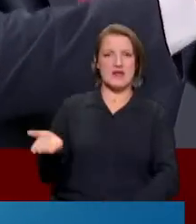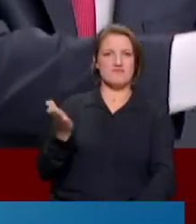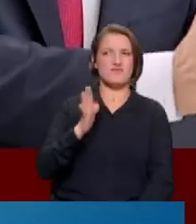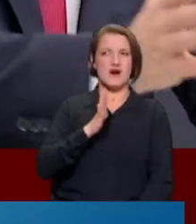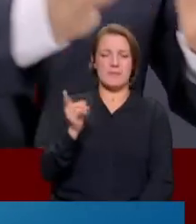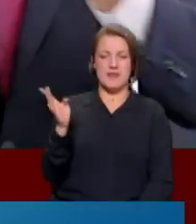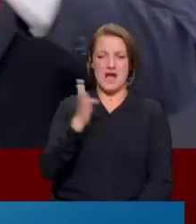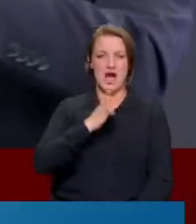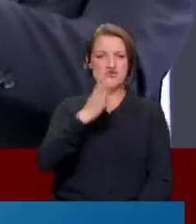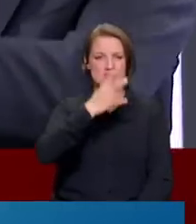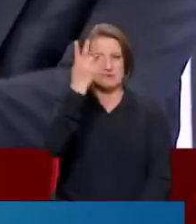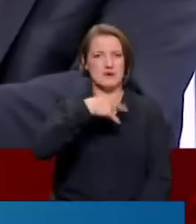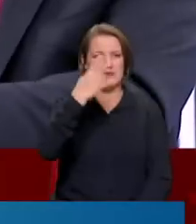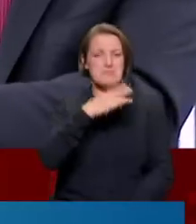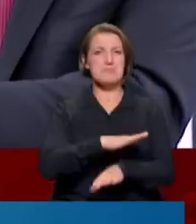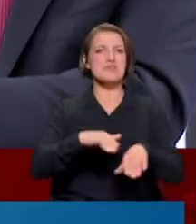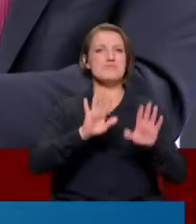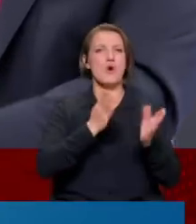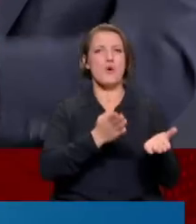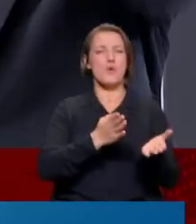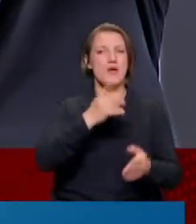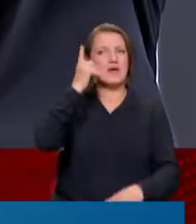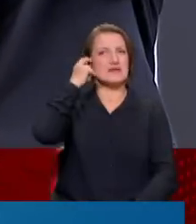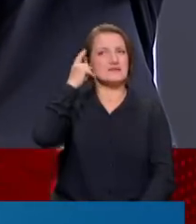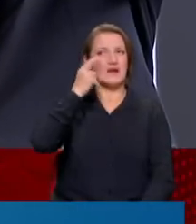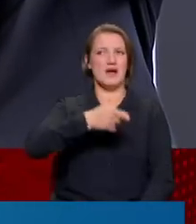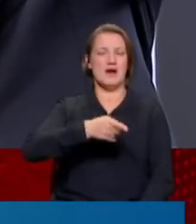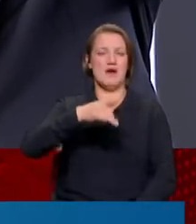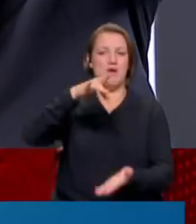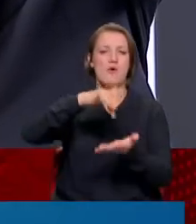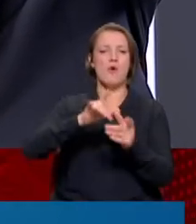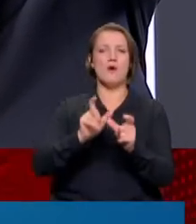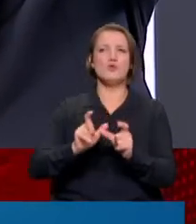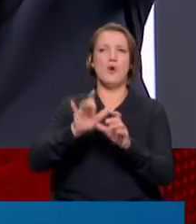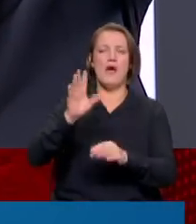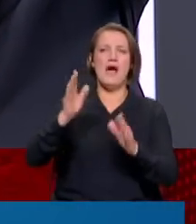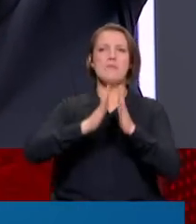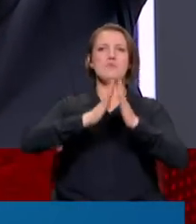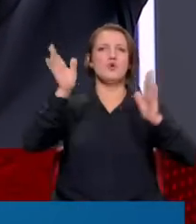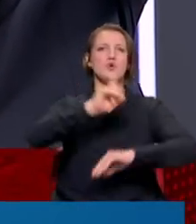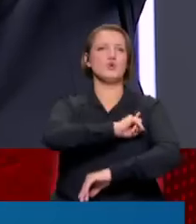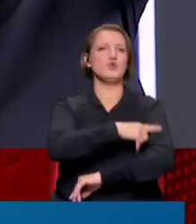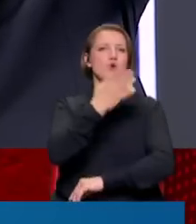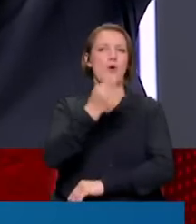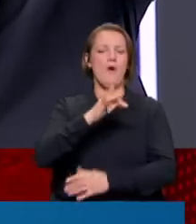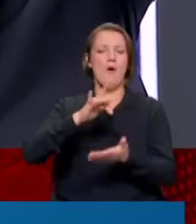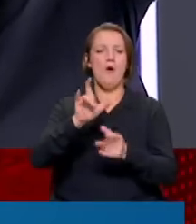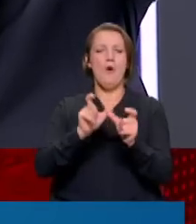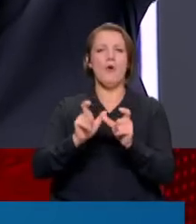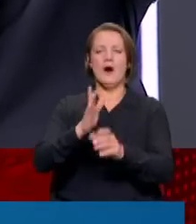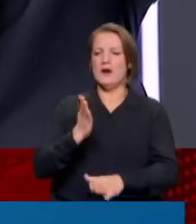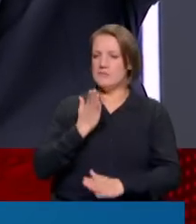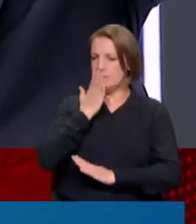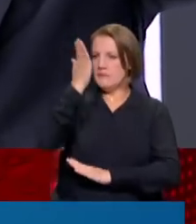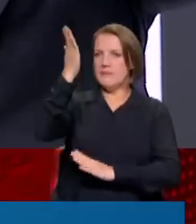acı ve gözyaşı dinmez Ken İsrail Ortadoğu'nun en büyük gücü oldu ve bütün ortadoğu'ya meydan